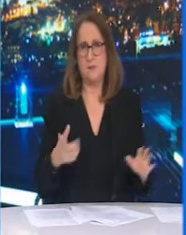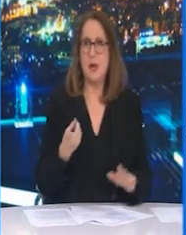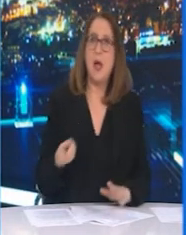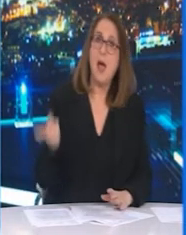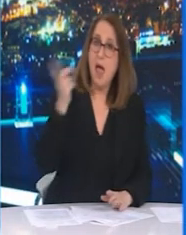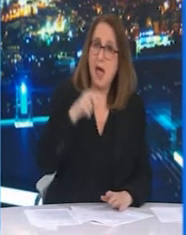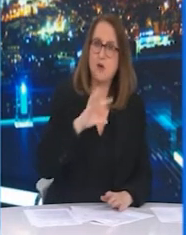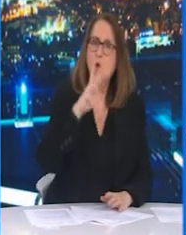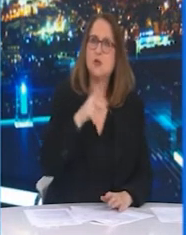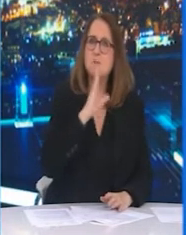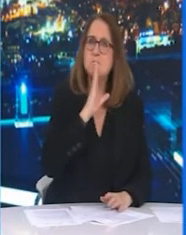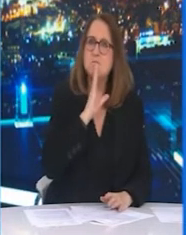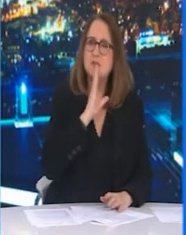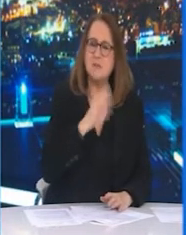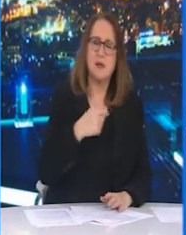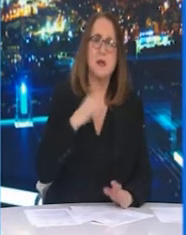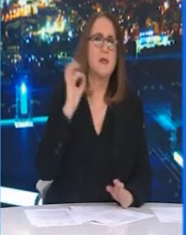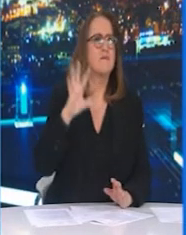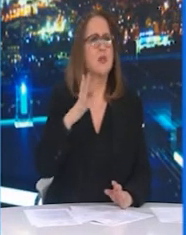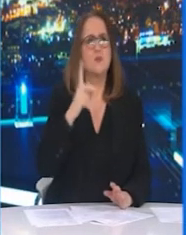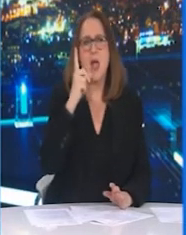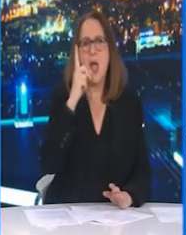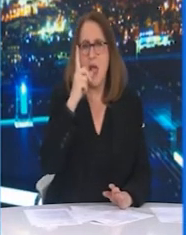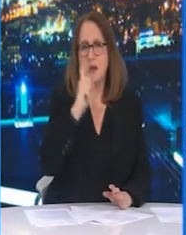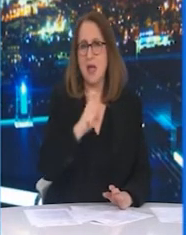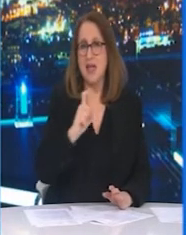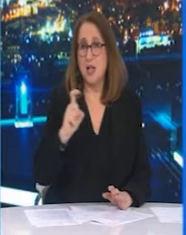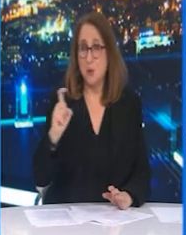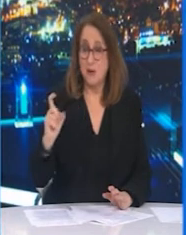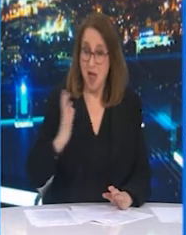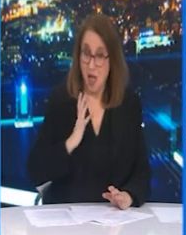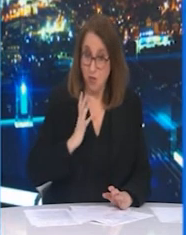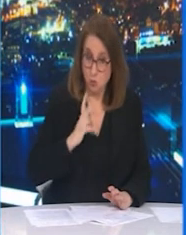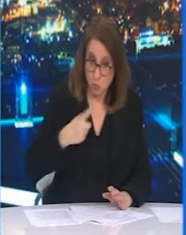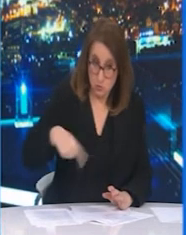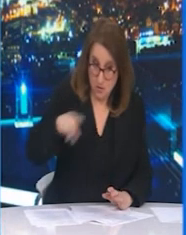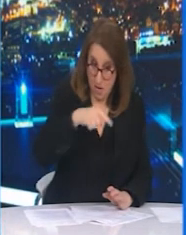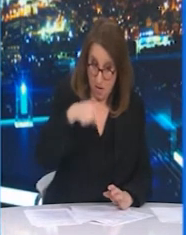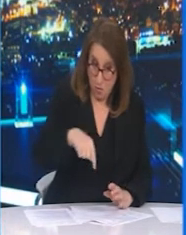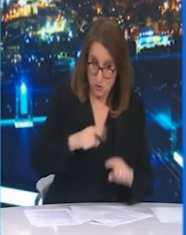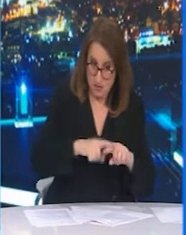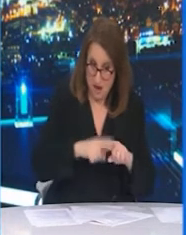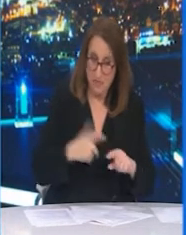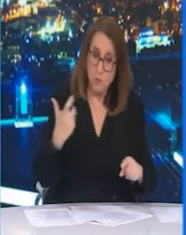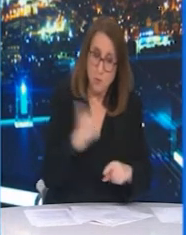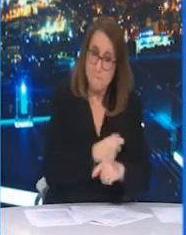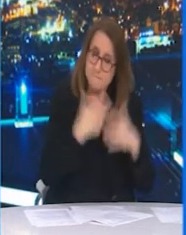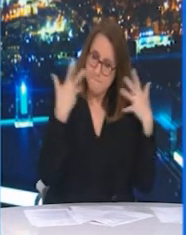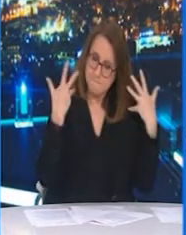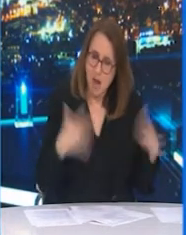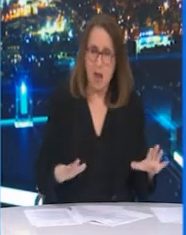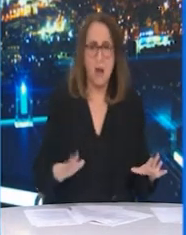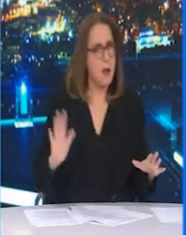μεσημέρι αναμένεται να ξεπεράσουμε το 1 εκατομμύριο εμβολιασμένους πολίτες τουλάχιστον με μία δόση. Από